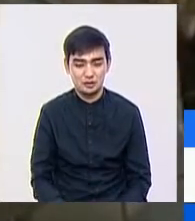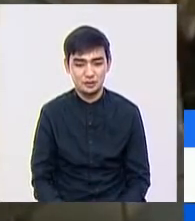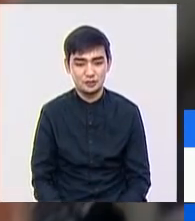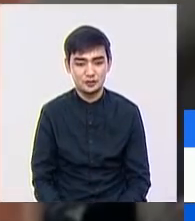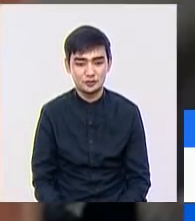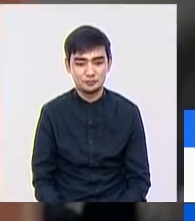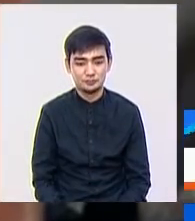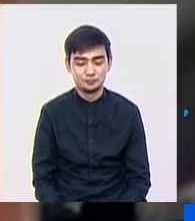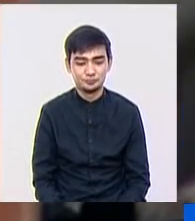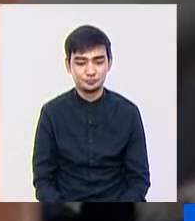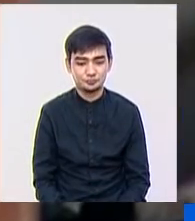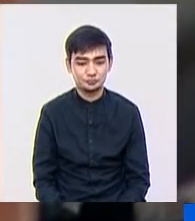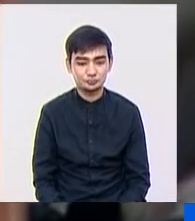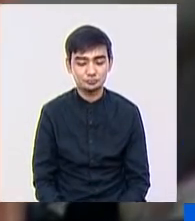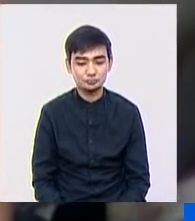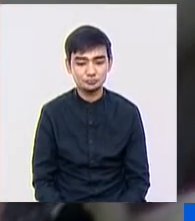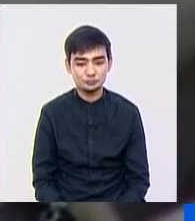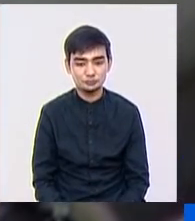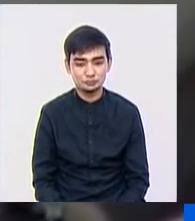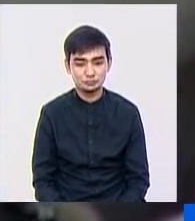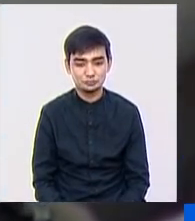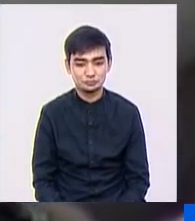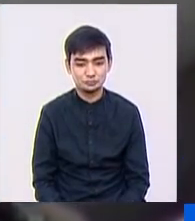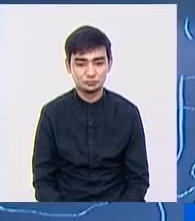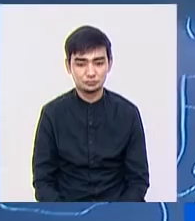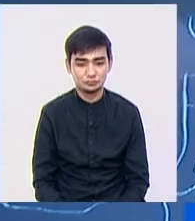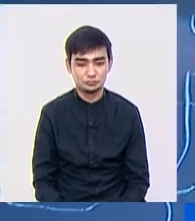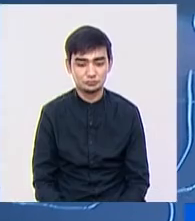Далее Насипова, Нуркен Токмурзин, Информбюро, Нур-Султан.